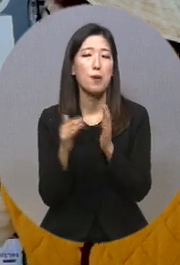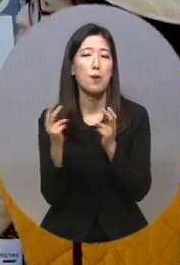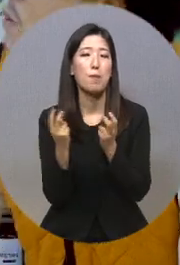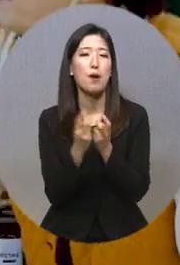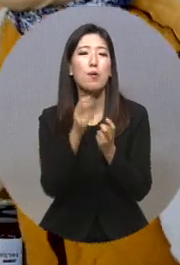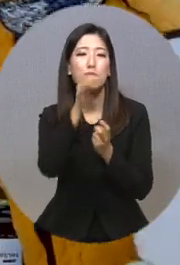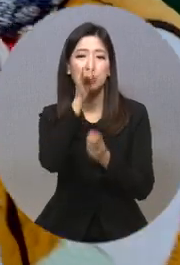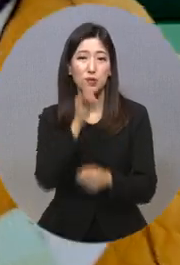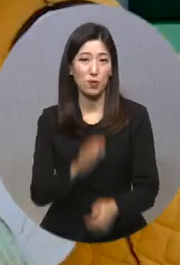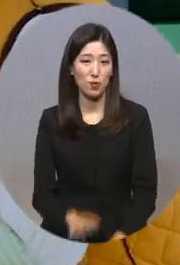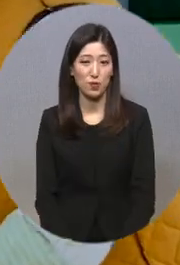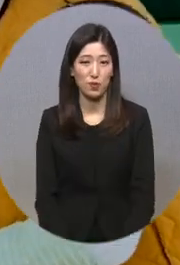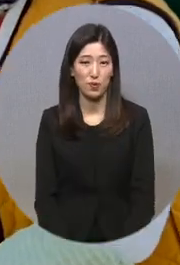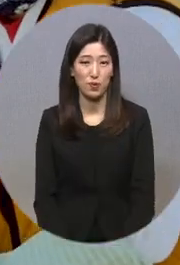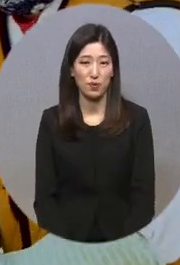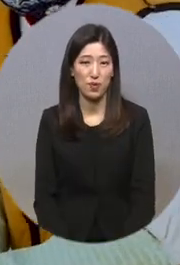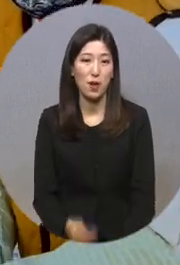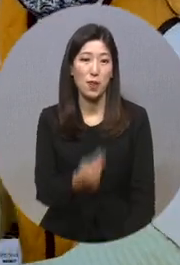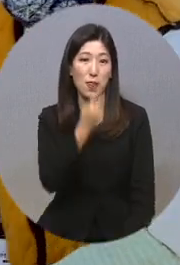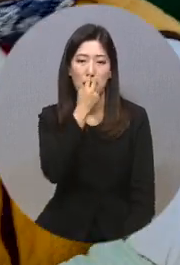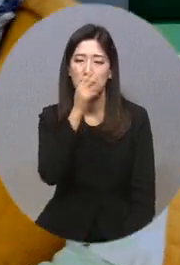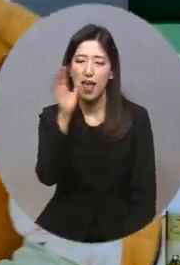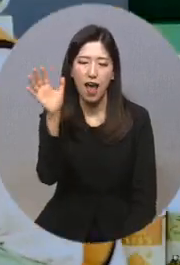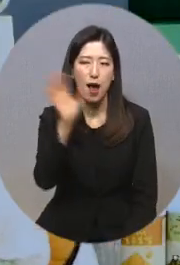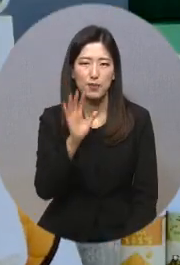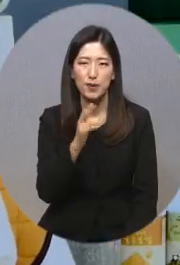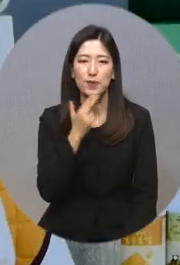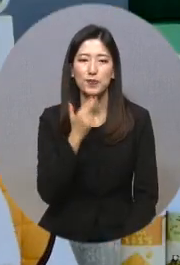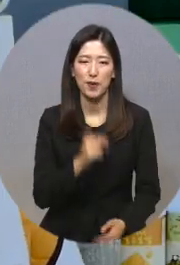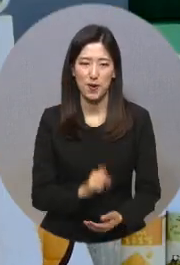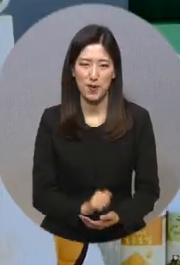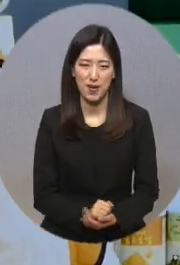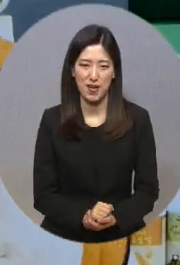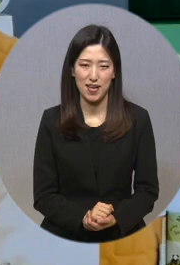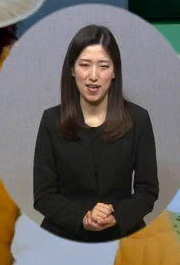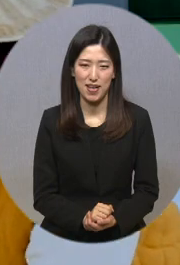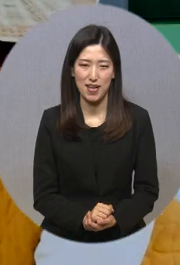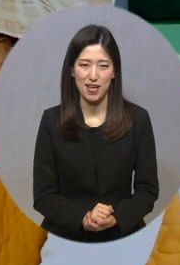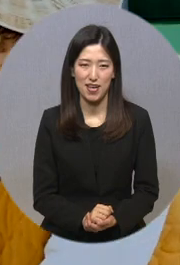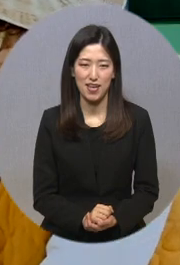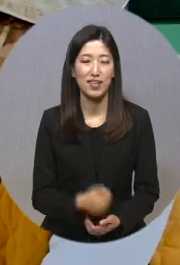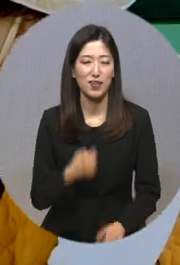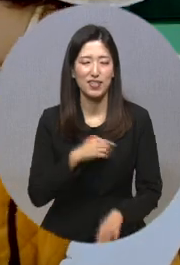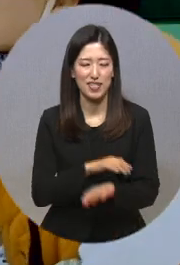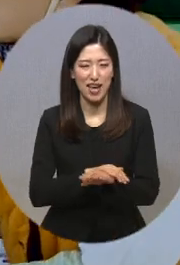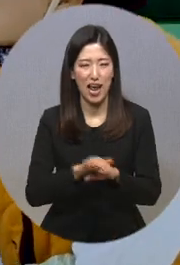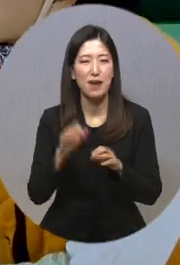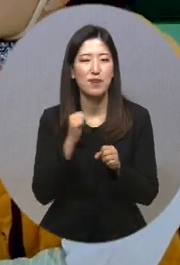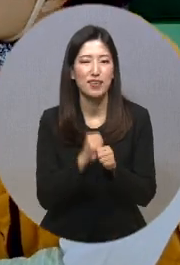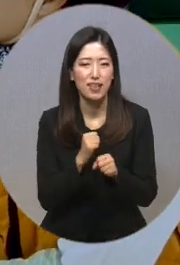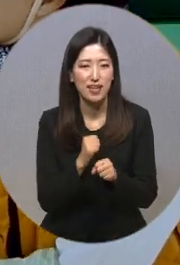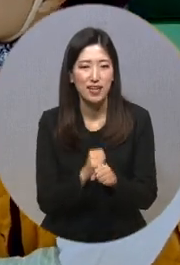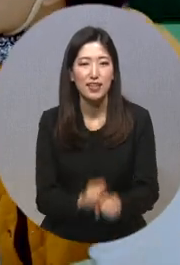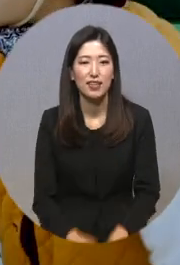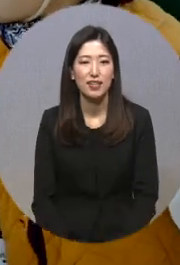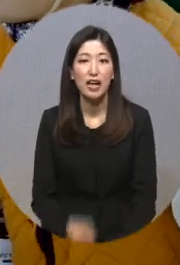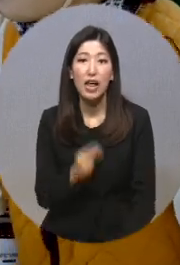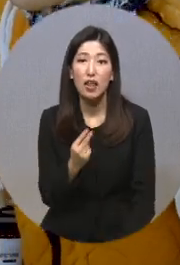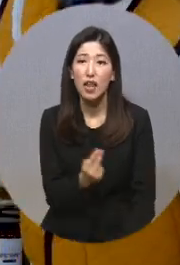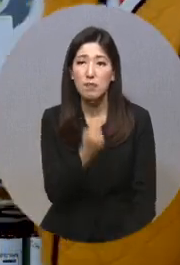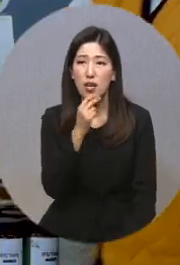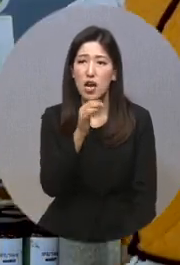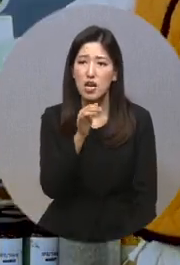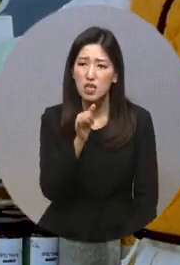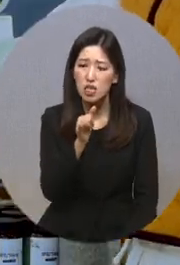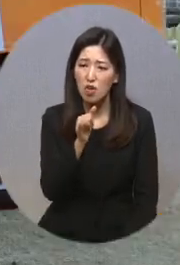냄새가 좋게 나요? 예, 비법이요? 냄새 안 나고 그럼 그래도 또 잘 뜨고 냄새가 난 듯 하면서도